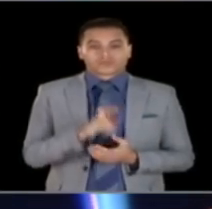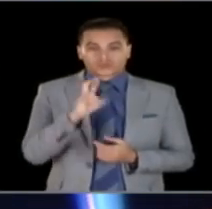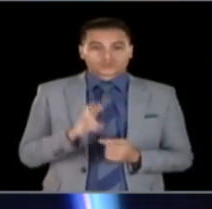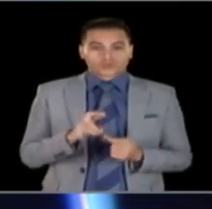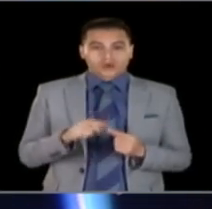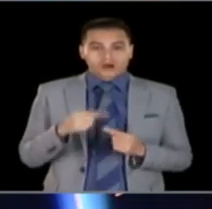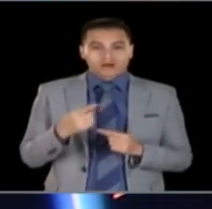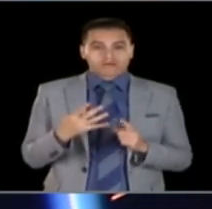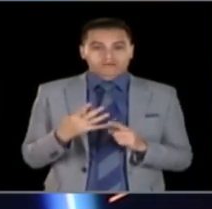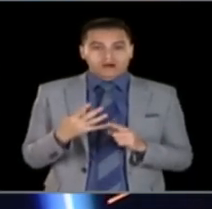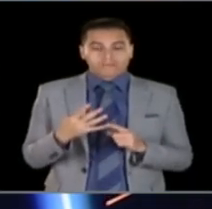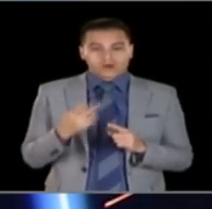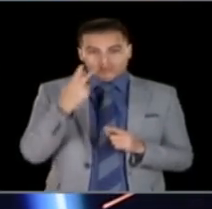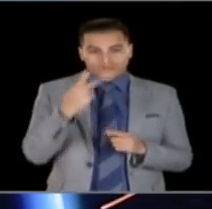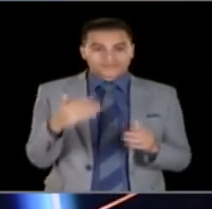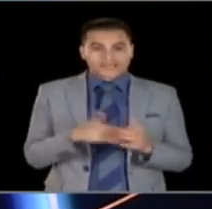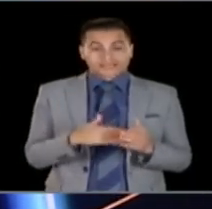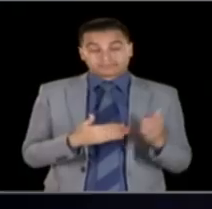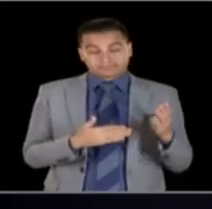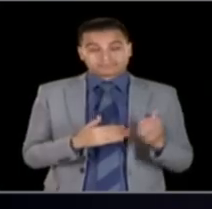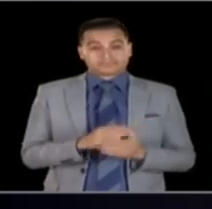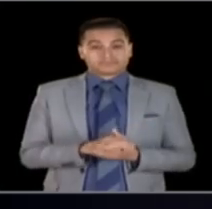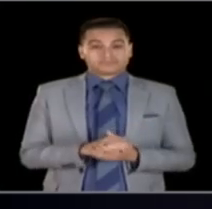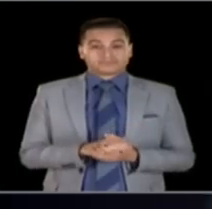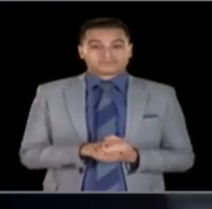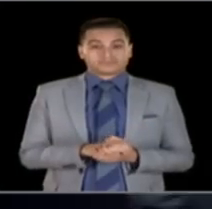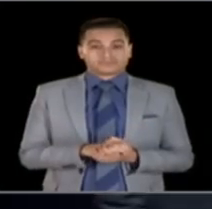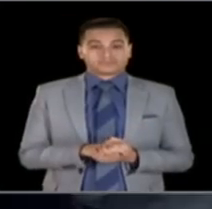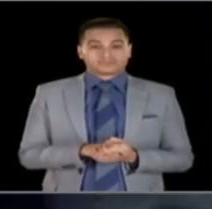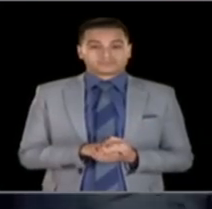سؤال الرابع والأخير،